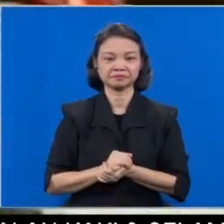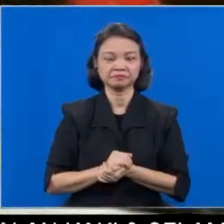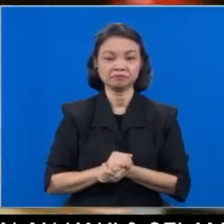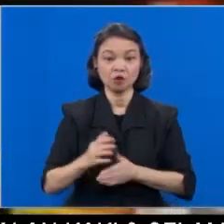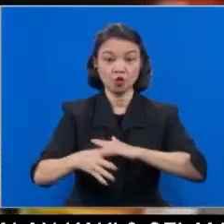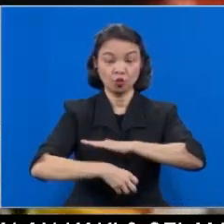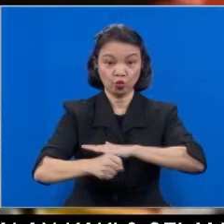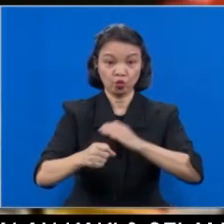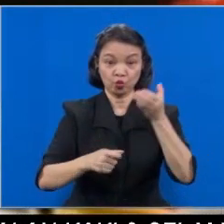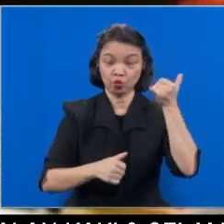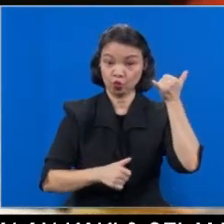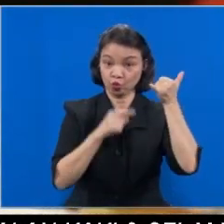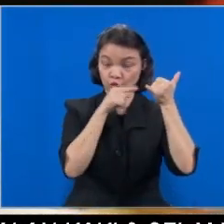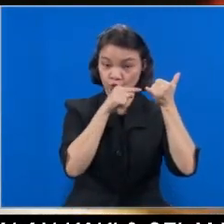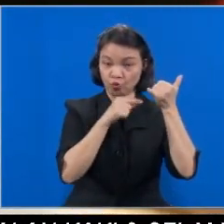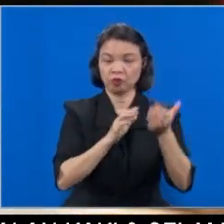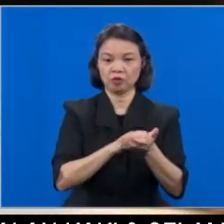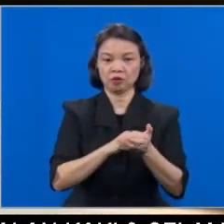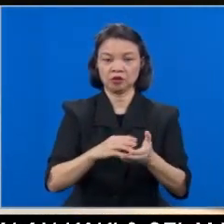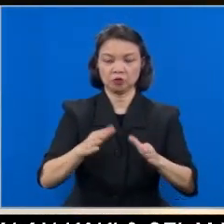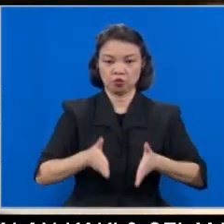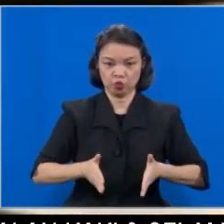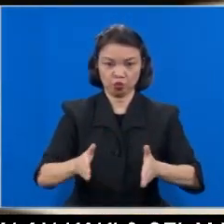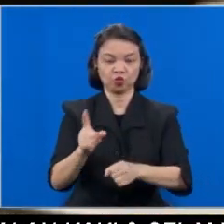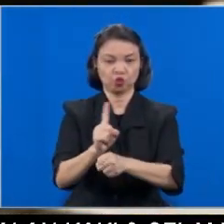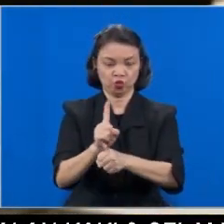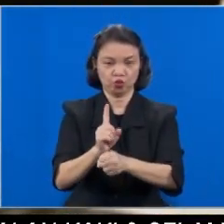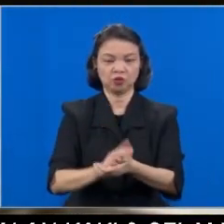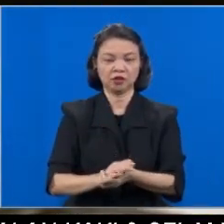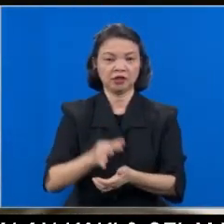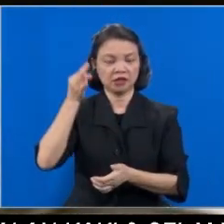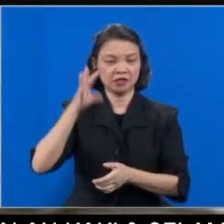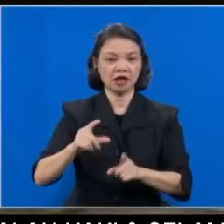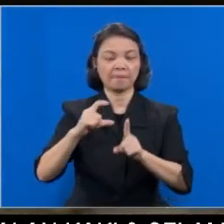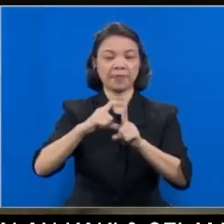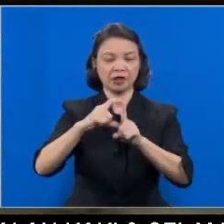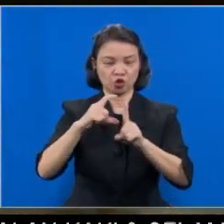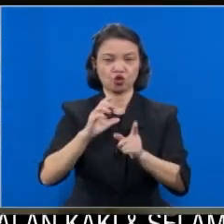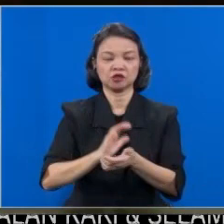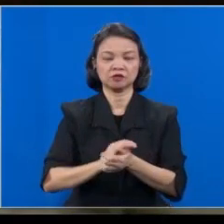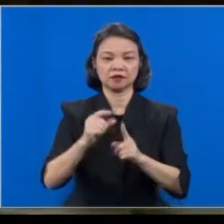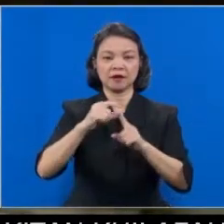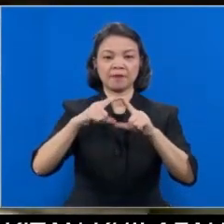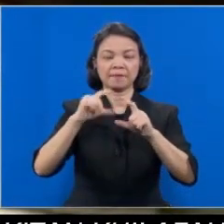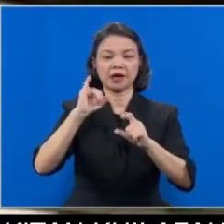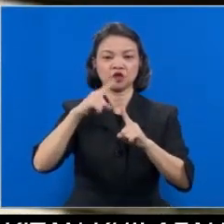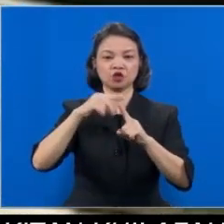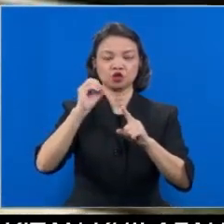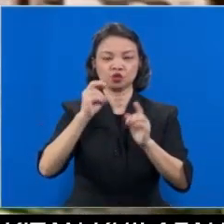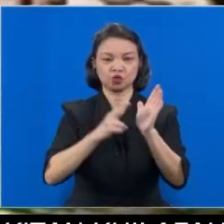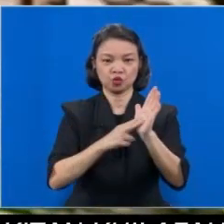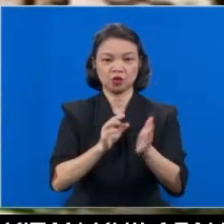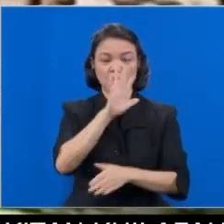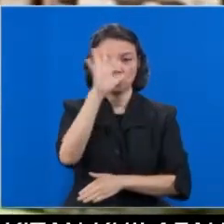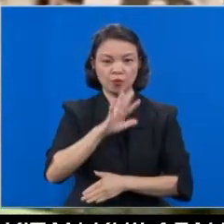Pencurian telepon seluler di sebuah gerai penjualan ponsel di Jalan Raya Pantura, Desa Paiton, Kecamatan Paiton, Kabupaten Probolinggo, Jawa Timur,